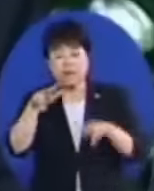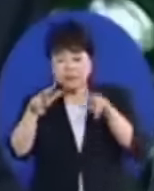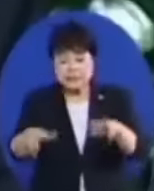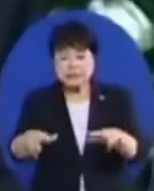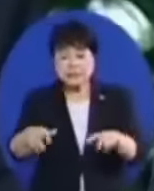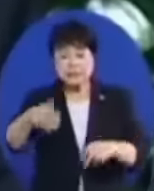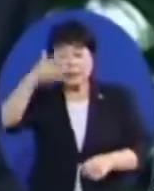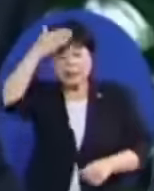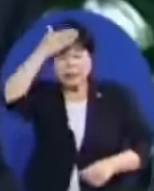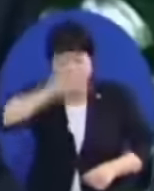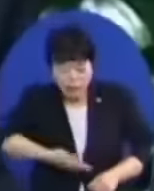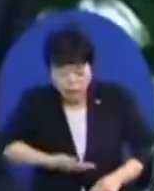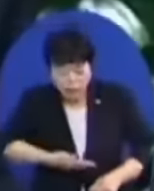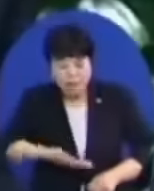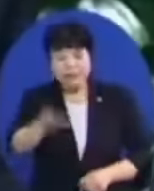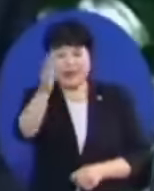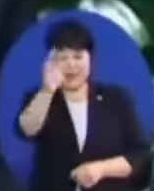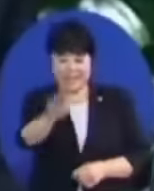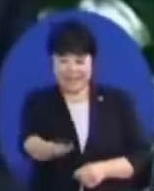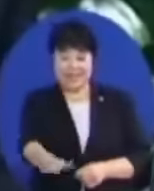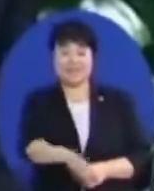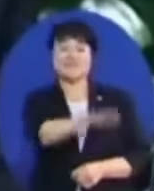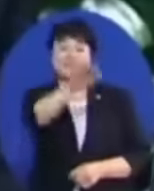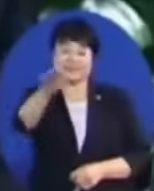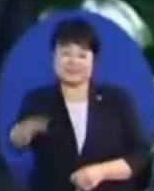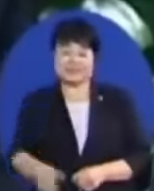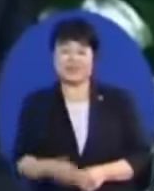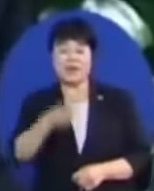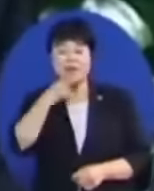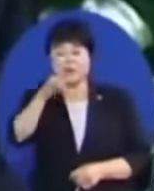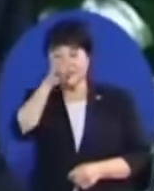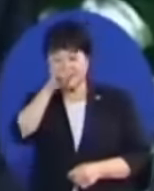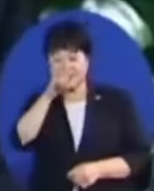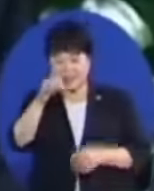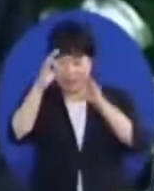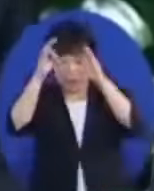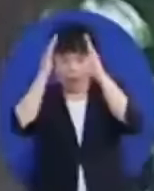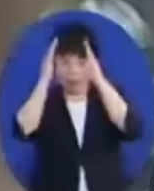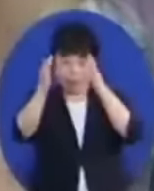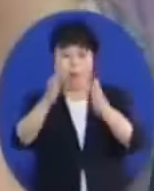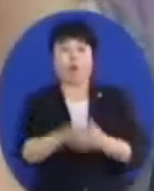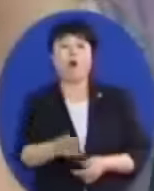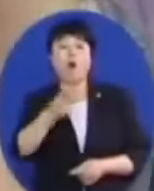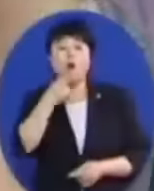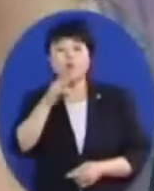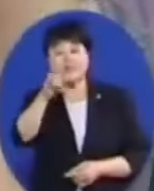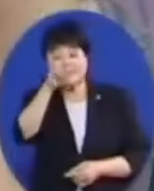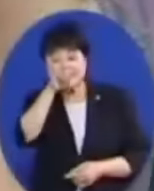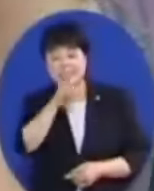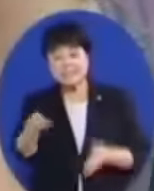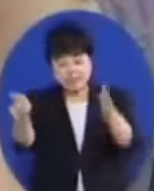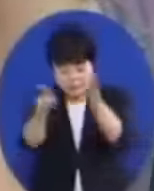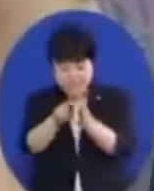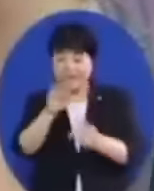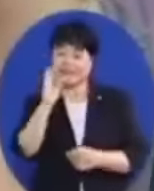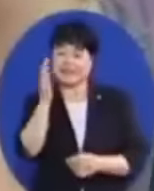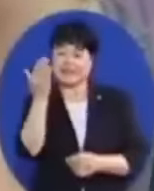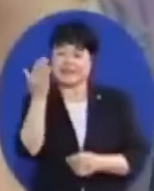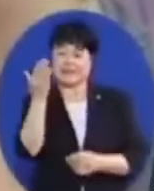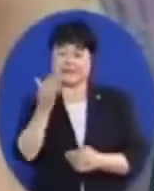지금 앞길이 칠흑같이 어두울지라도 우리는 없는 것을 있는 것같이 바라보고 없는 것을 있는 것같이 믿어야 되는